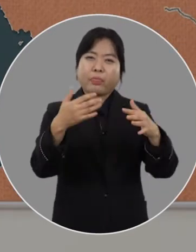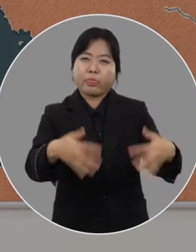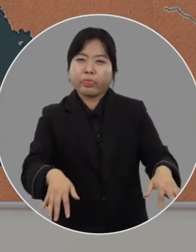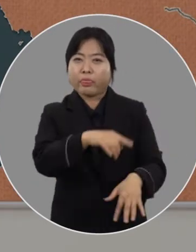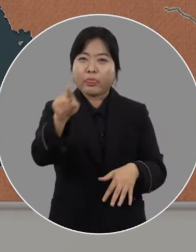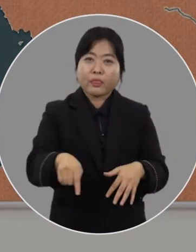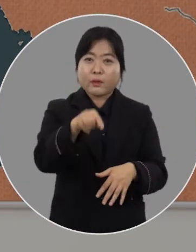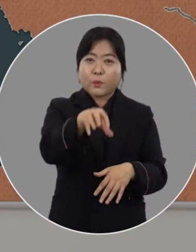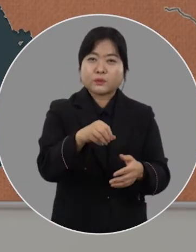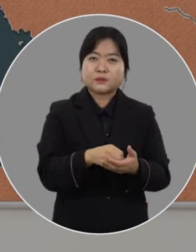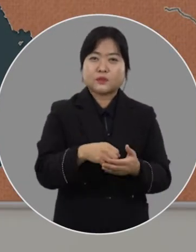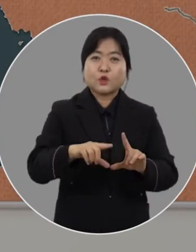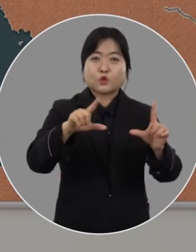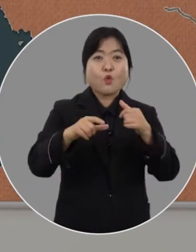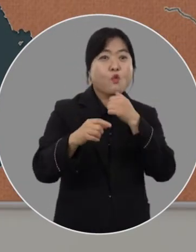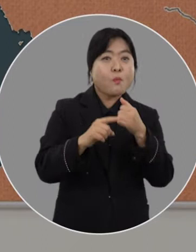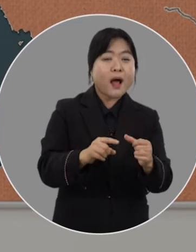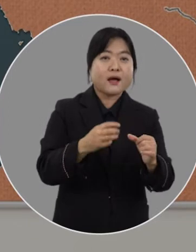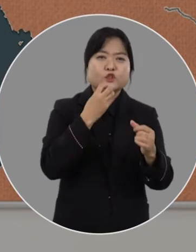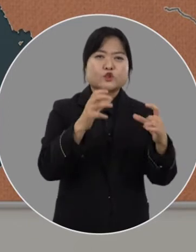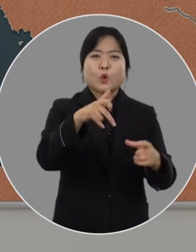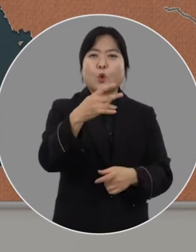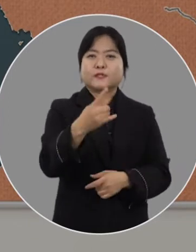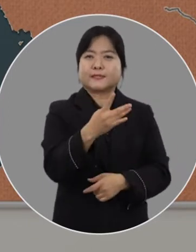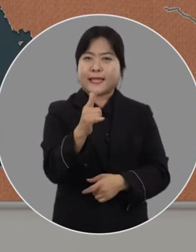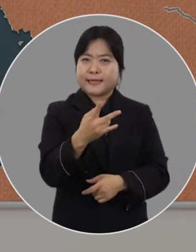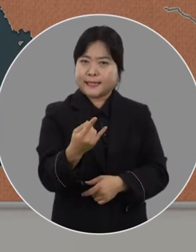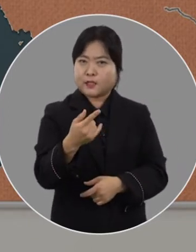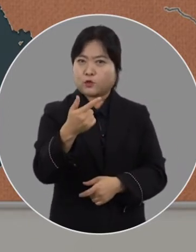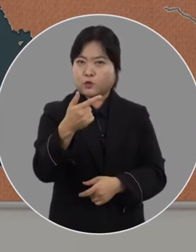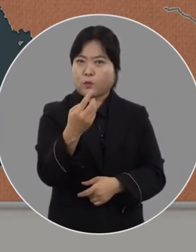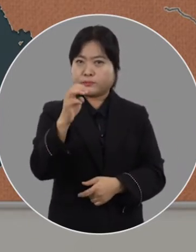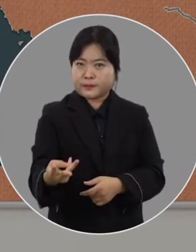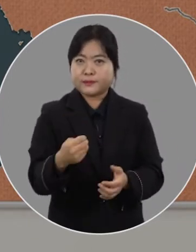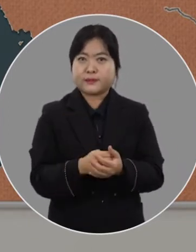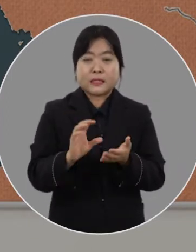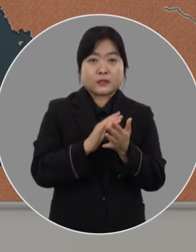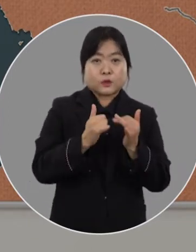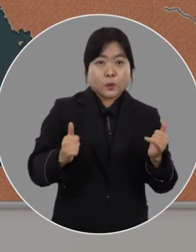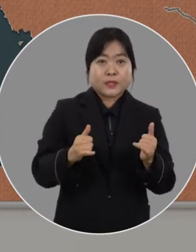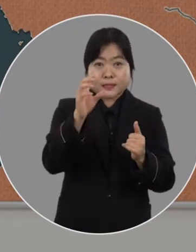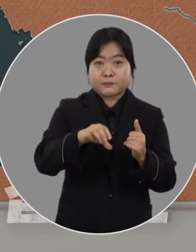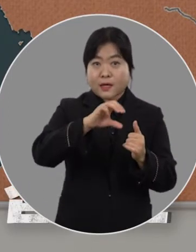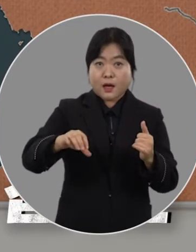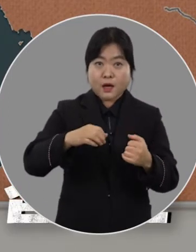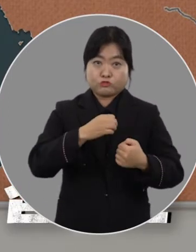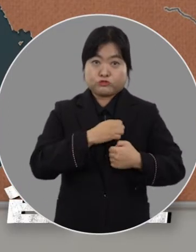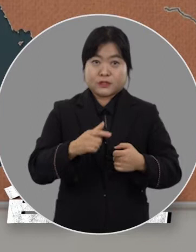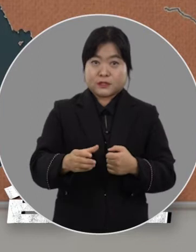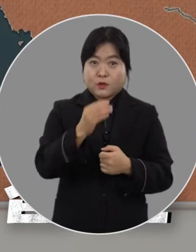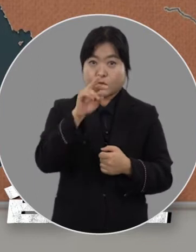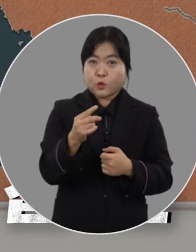허술했던 것은 바로 동로마 제국의 수도 콘스탄티노플이었습니다. 그리스도교의 십자군들은 성